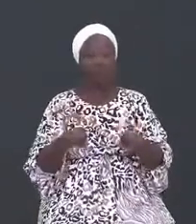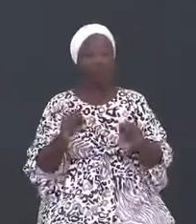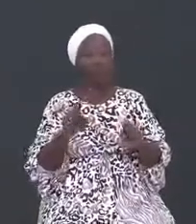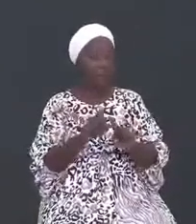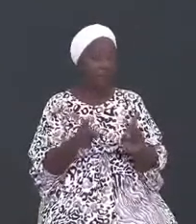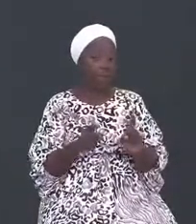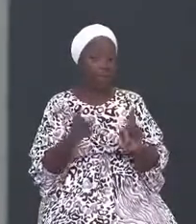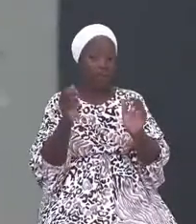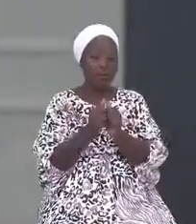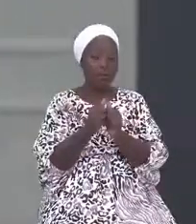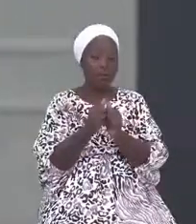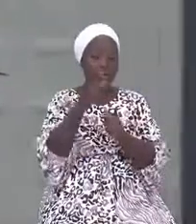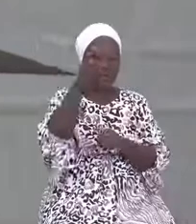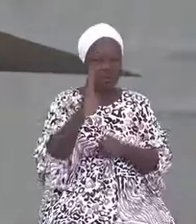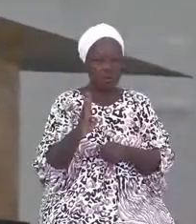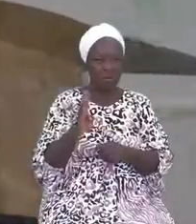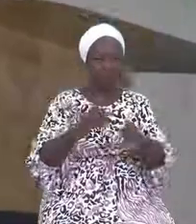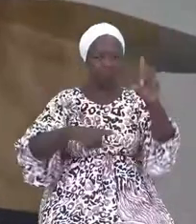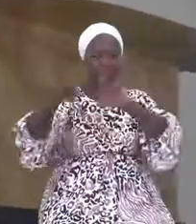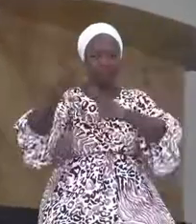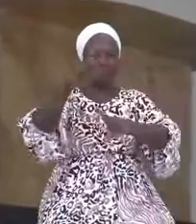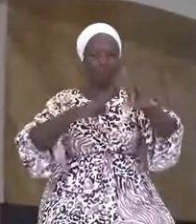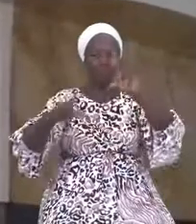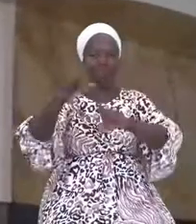à Dieu, tout le monde, dites-moi la suite.